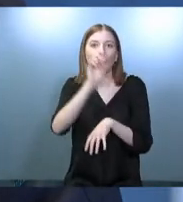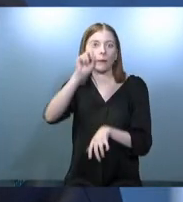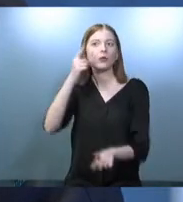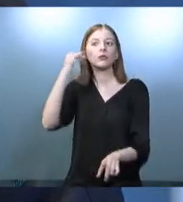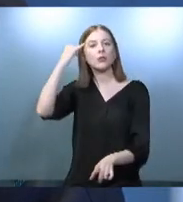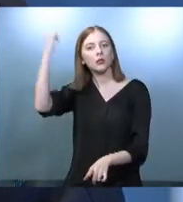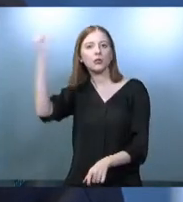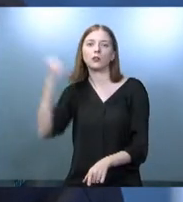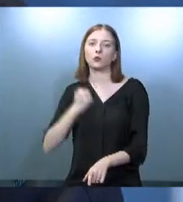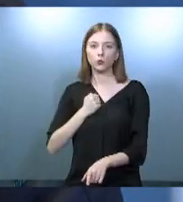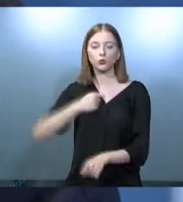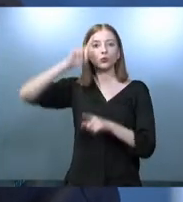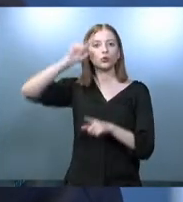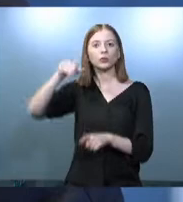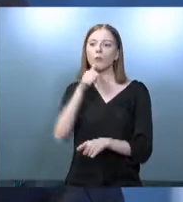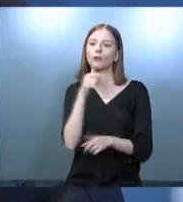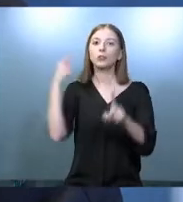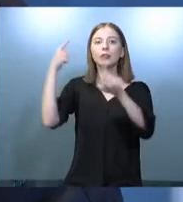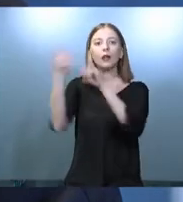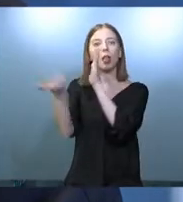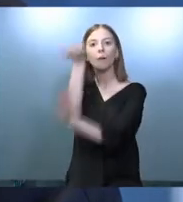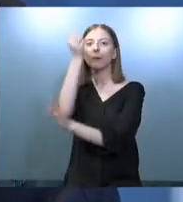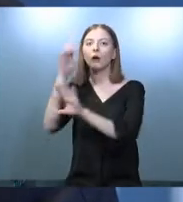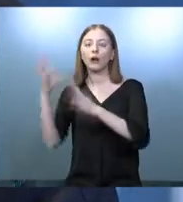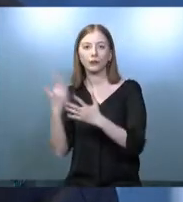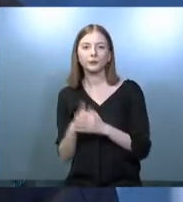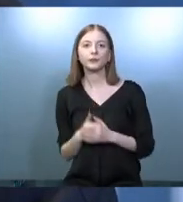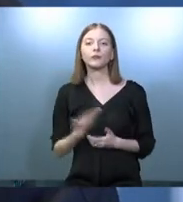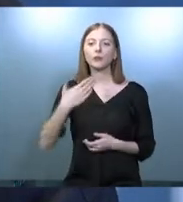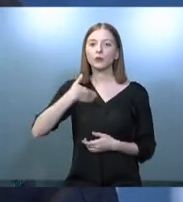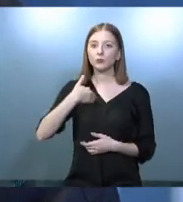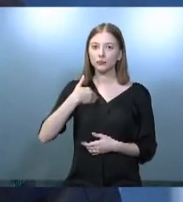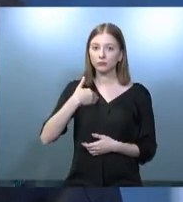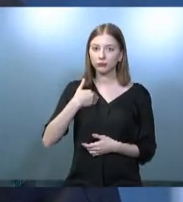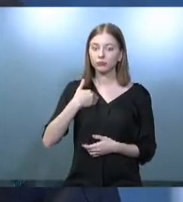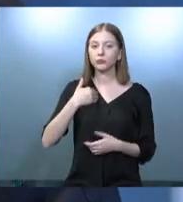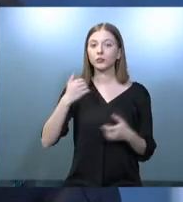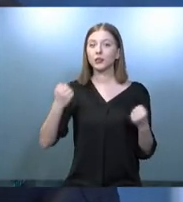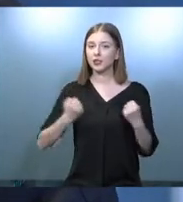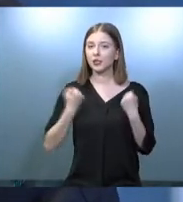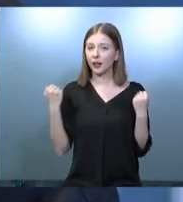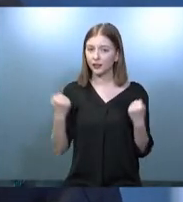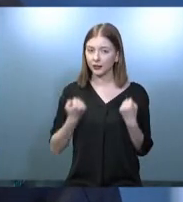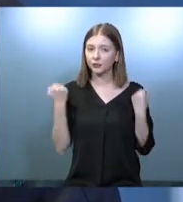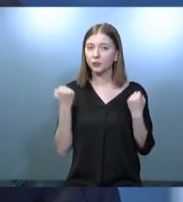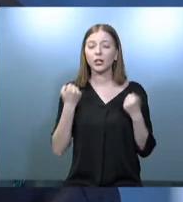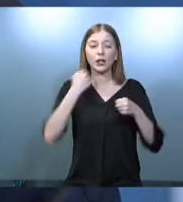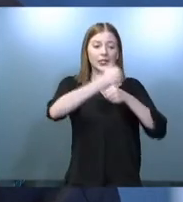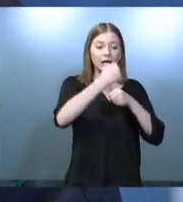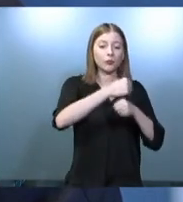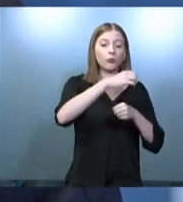tai įgyvendinti. Taigi mes tikrai pasiryžę ir nusiteikti tęsti pradėtus